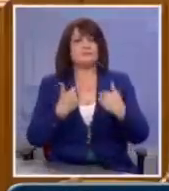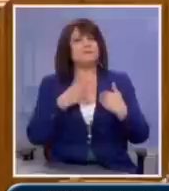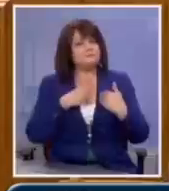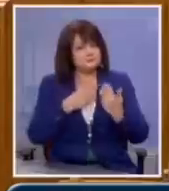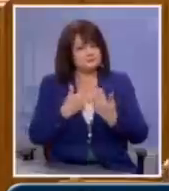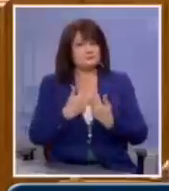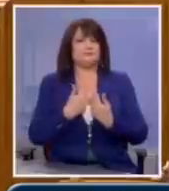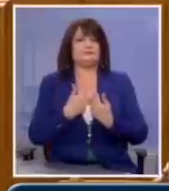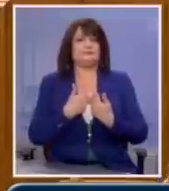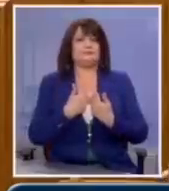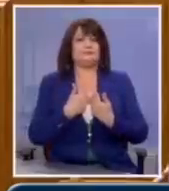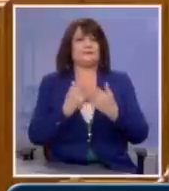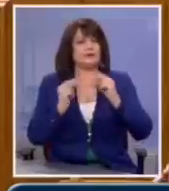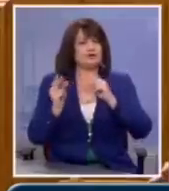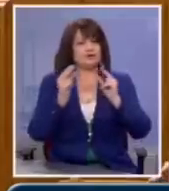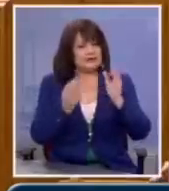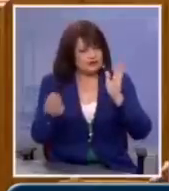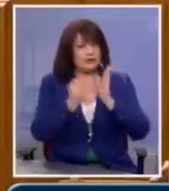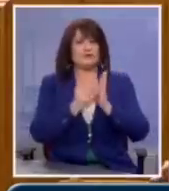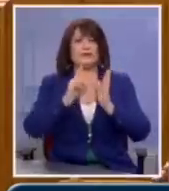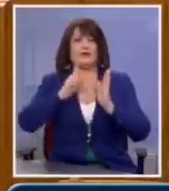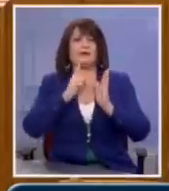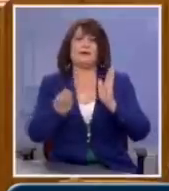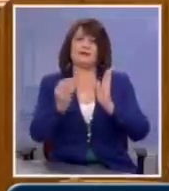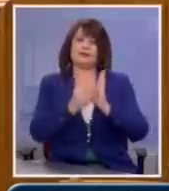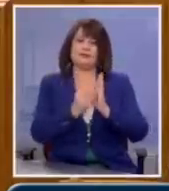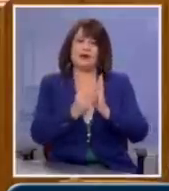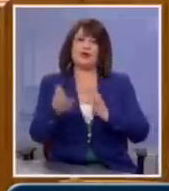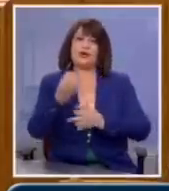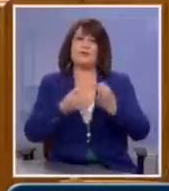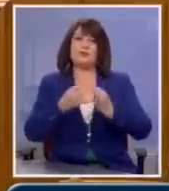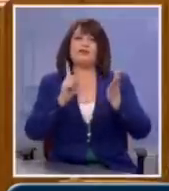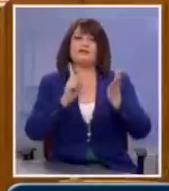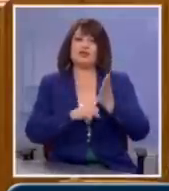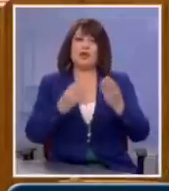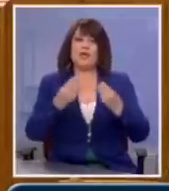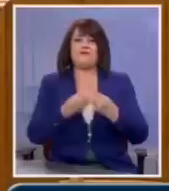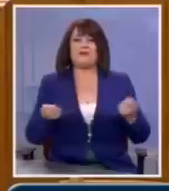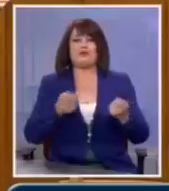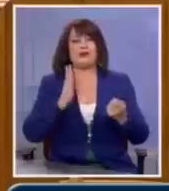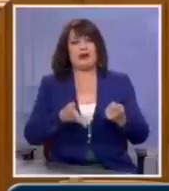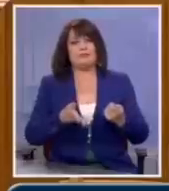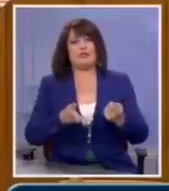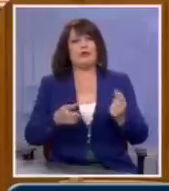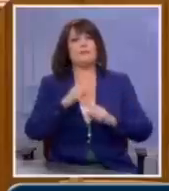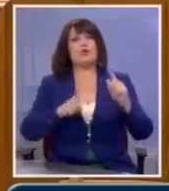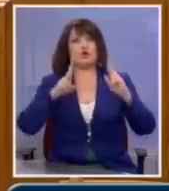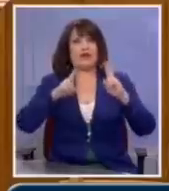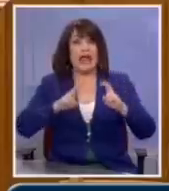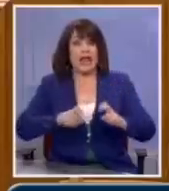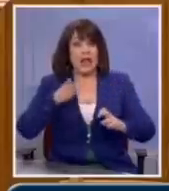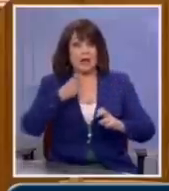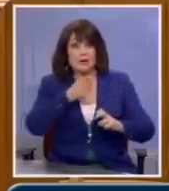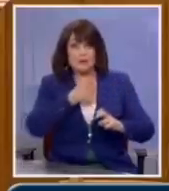πρόθυμη να το περιλάβω στις διατάξεις. Αρκεί να είναι νομικά εφαρμόσιμη. Ποιος θα το ελέγχει, με